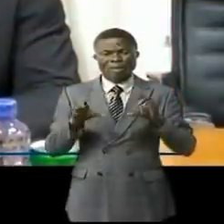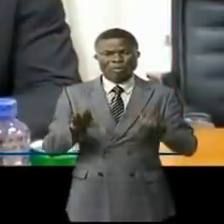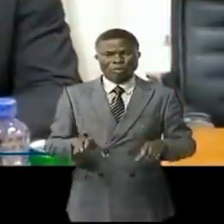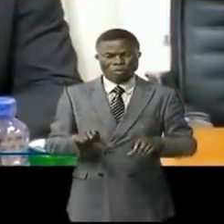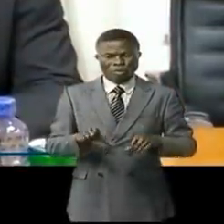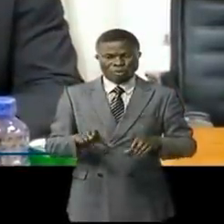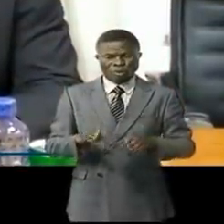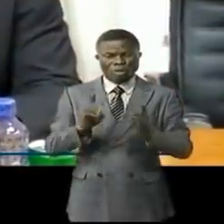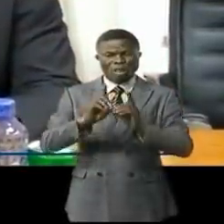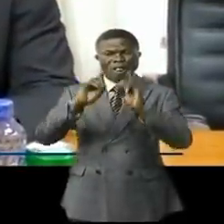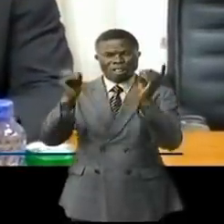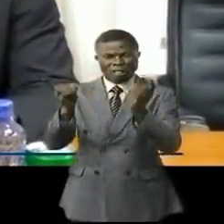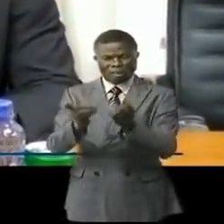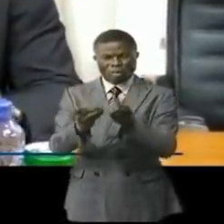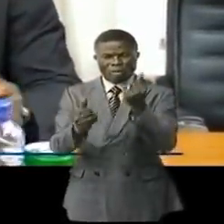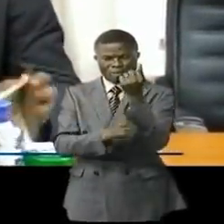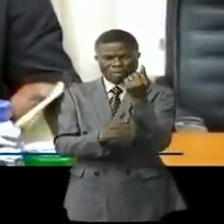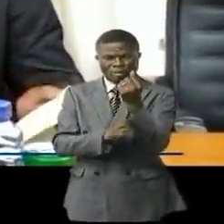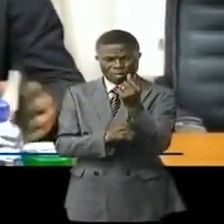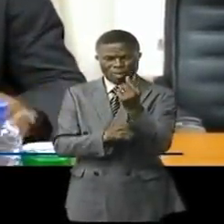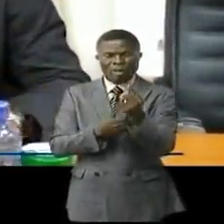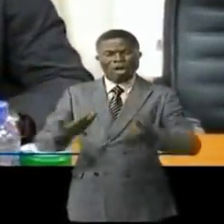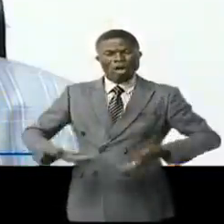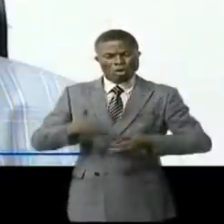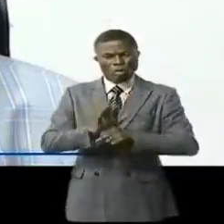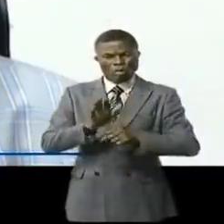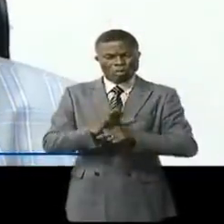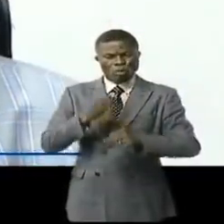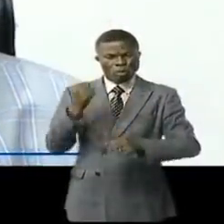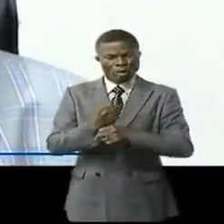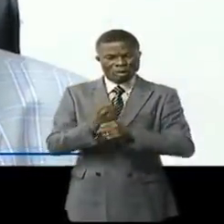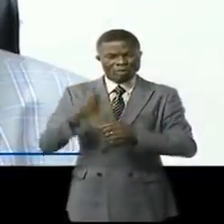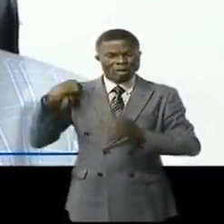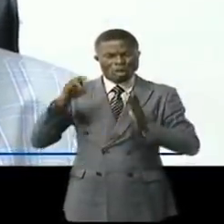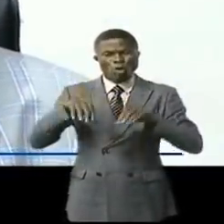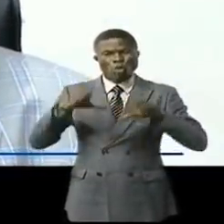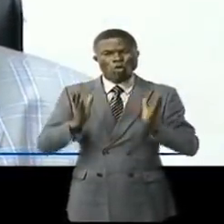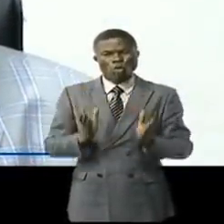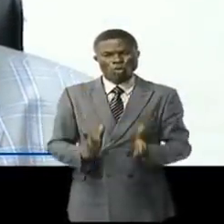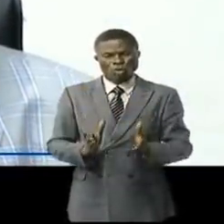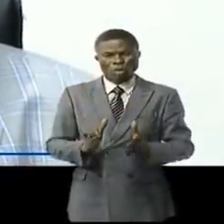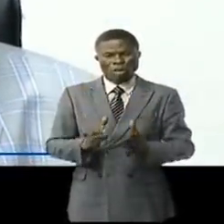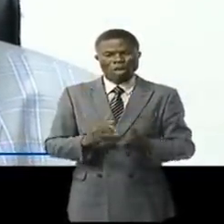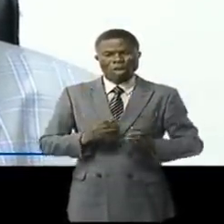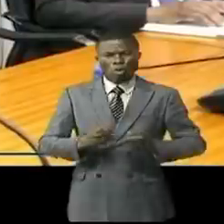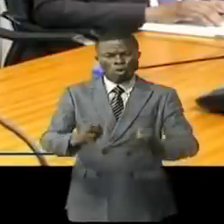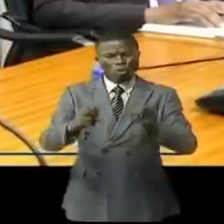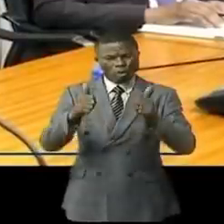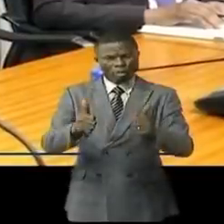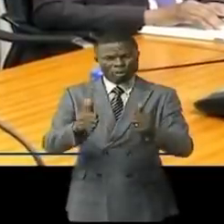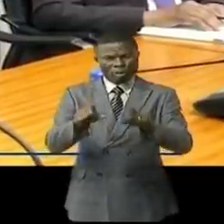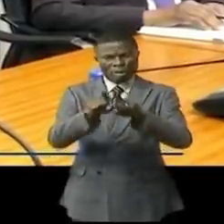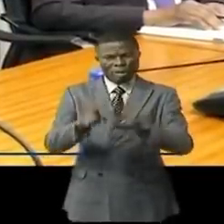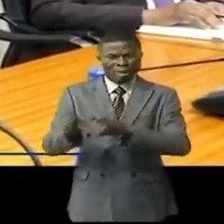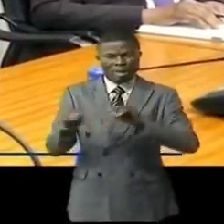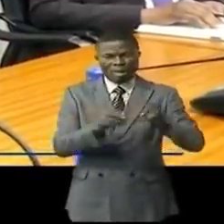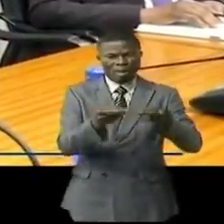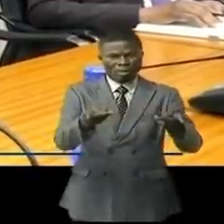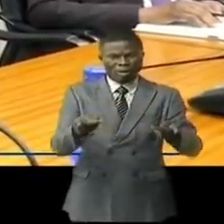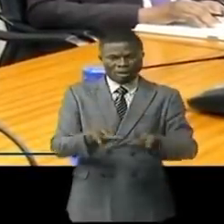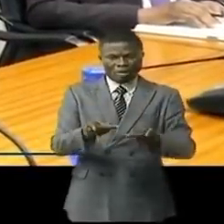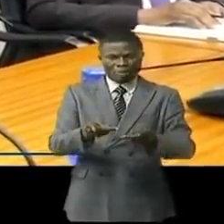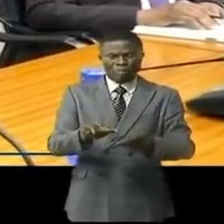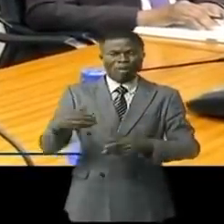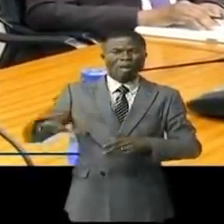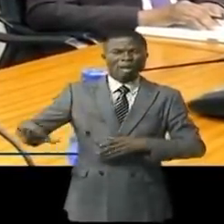cette délégation a à cette occasion salué les efforts du gouvernement congolais dans la bonne gouvernance et dans la mise en place d'un état de